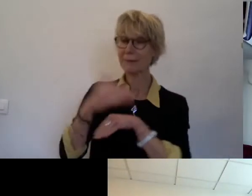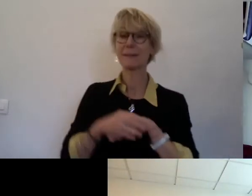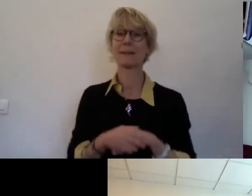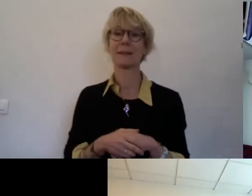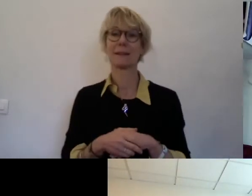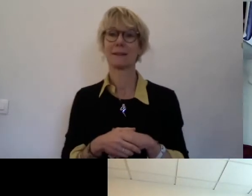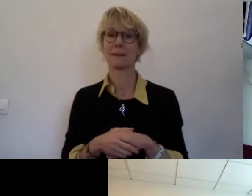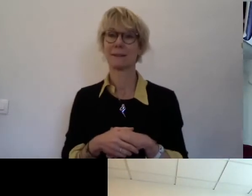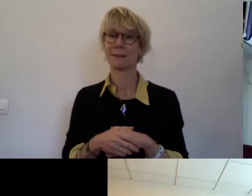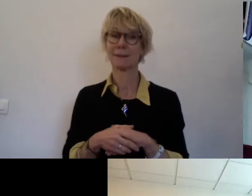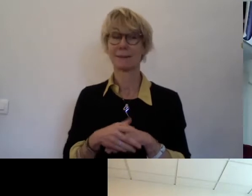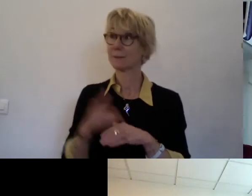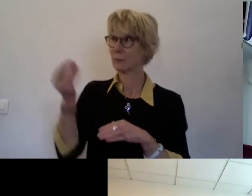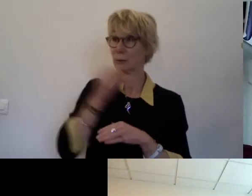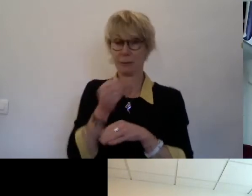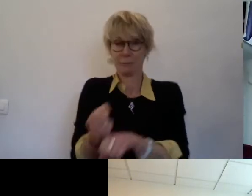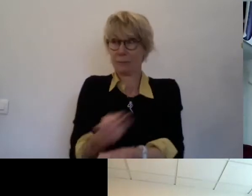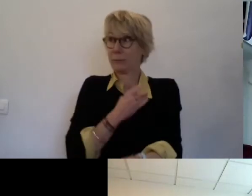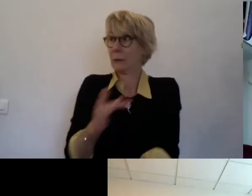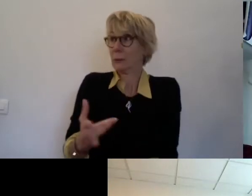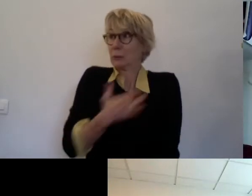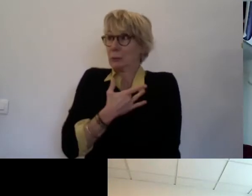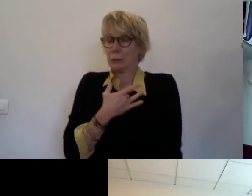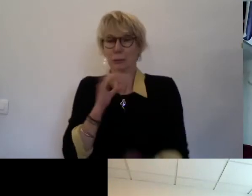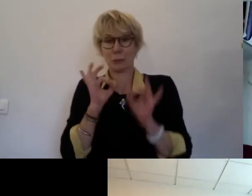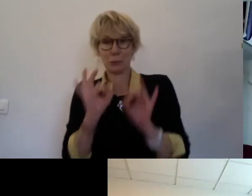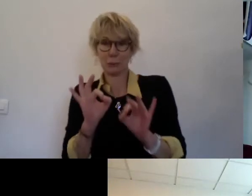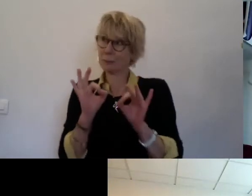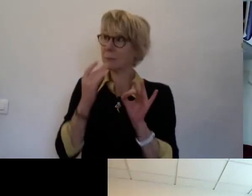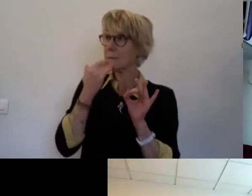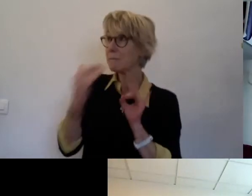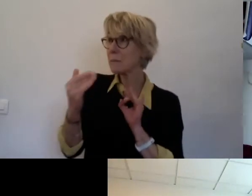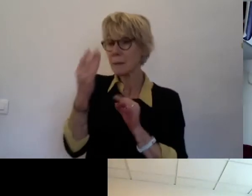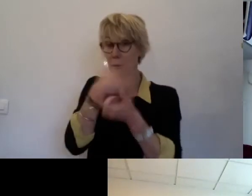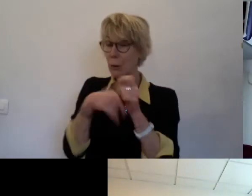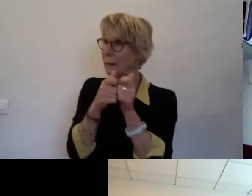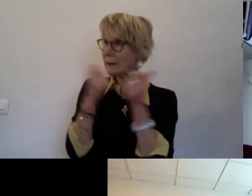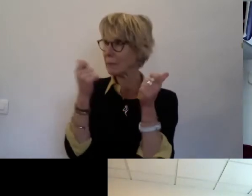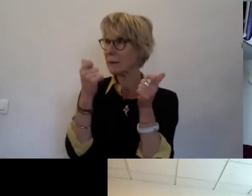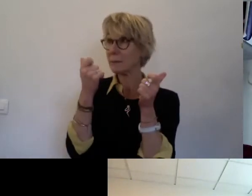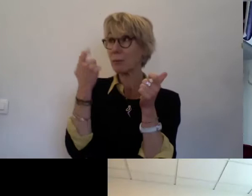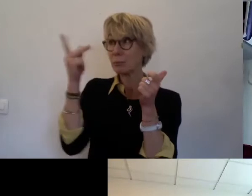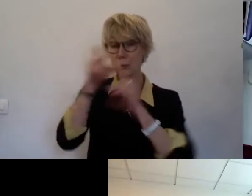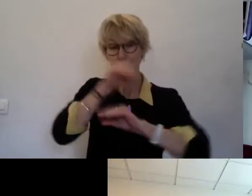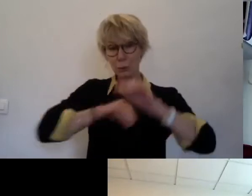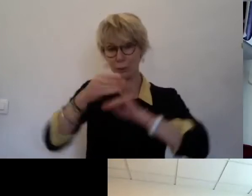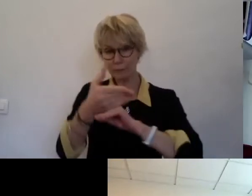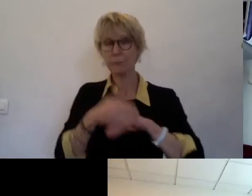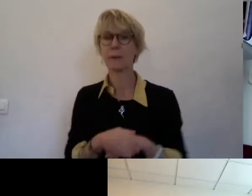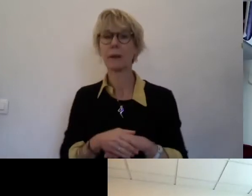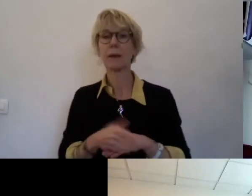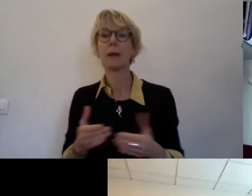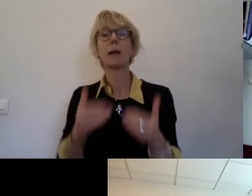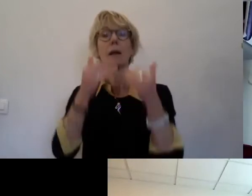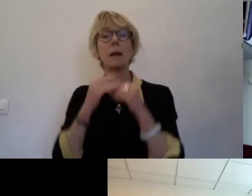très percutant sur la façon dont les choses ont pu être vécues à l'intérieur de vos établissements de soins. Alors justement, on va pouvoir donner la parole à Benjamin